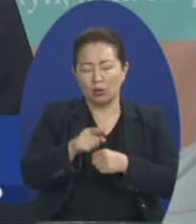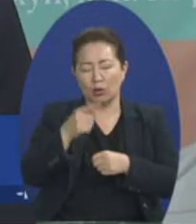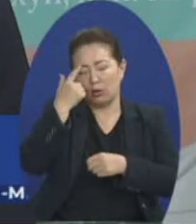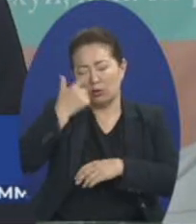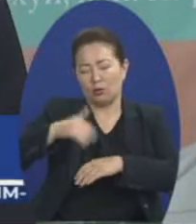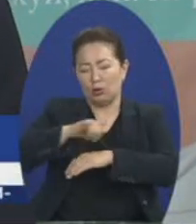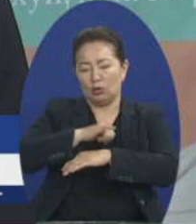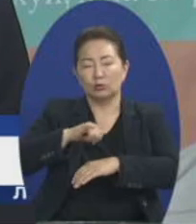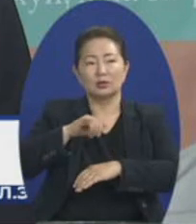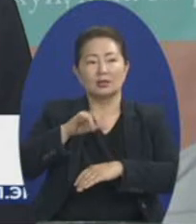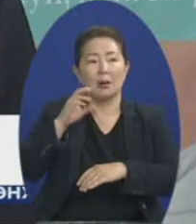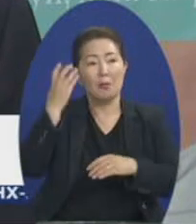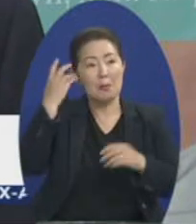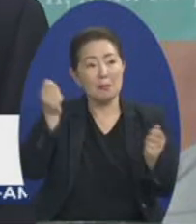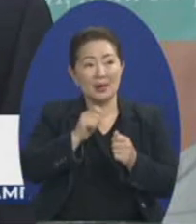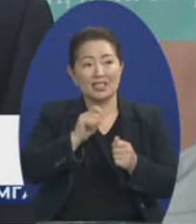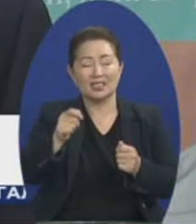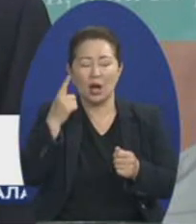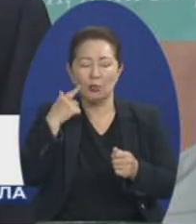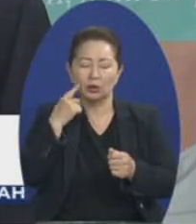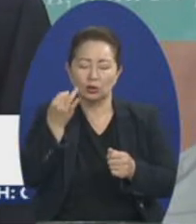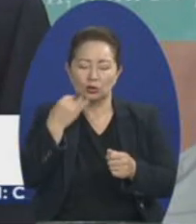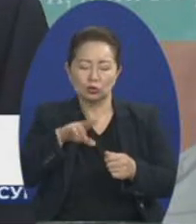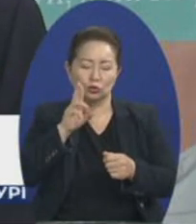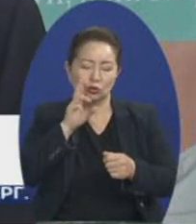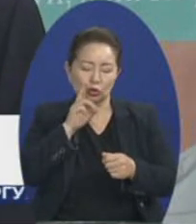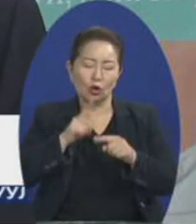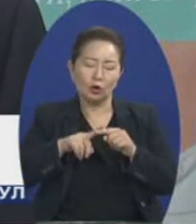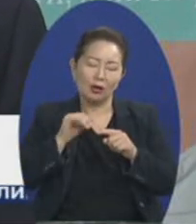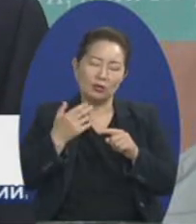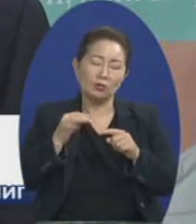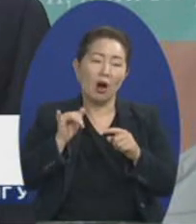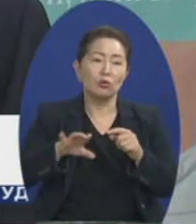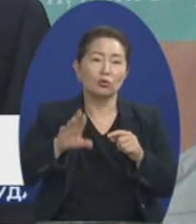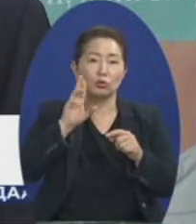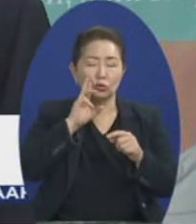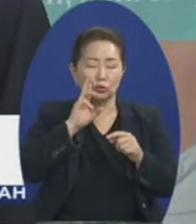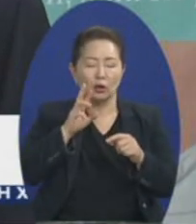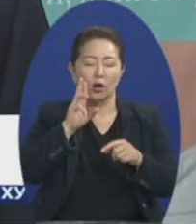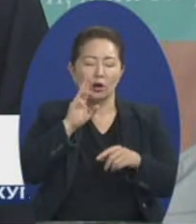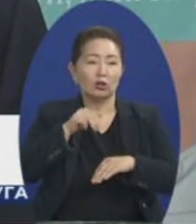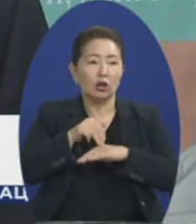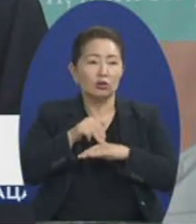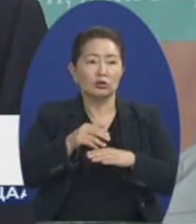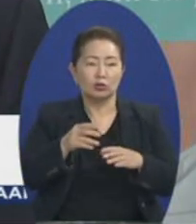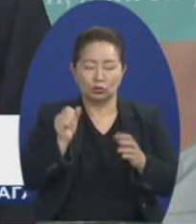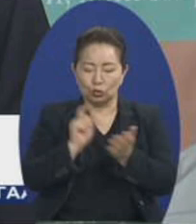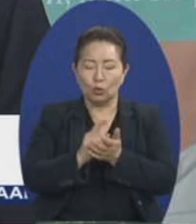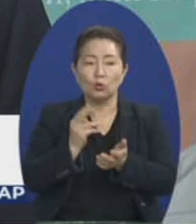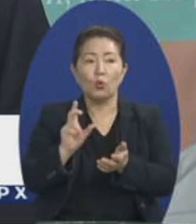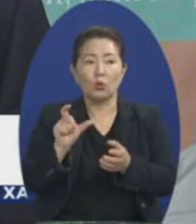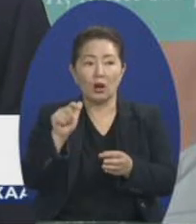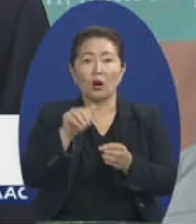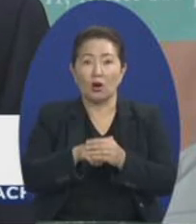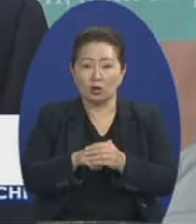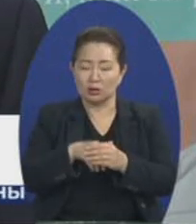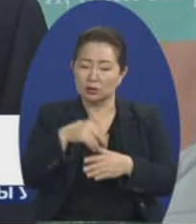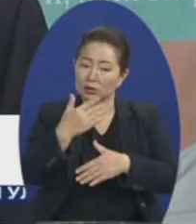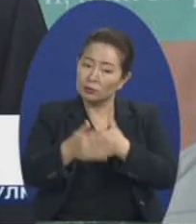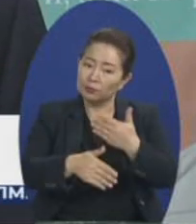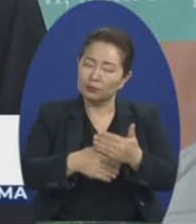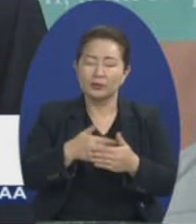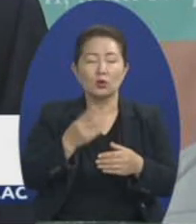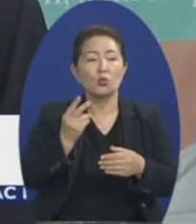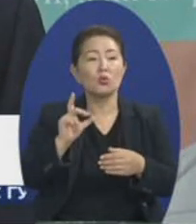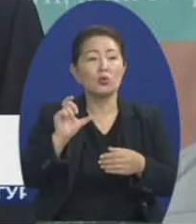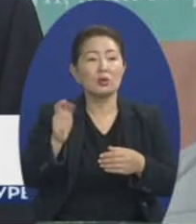хувьд малчин эмэгтэйчүүд хүнсүүдэд ажиллах аюулгүй хүнс хүнсний тогтолцооны салбарт маш чухал үүрэг гүйцэтгэдэг. Гэхдээ гүйцэтгэж байгаа